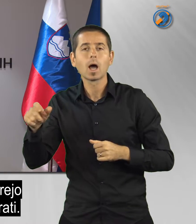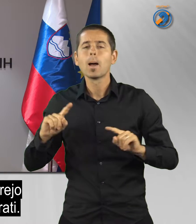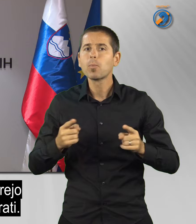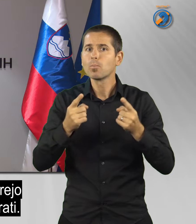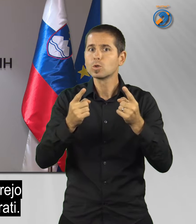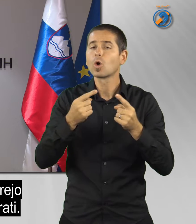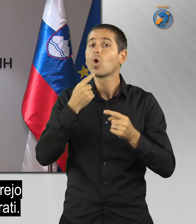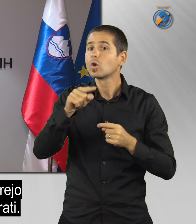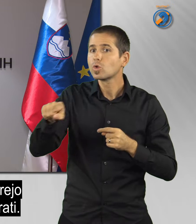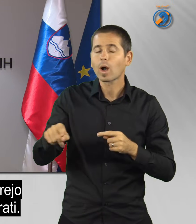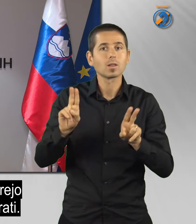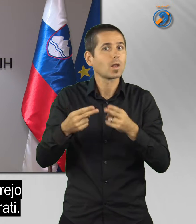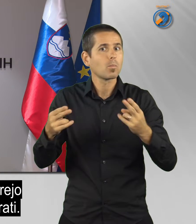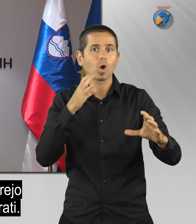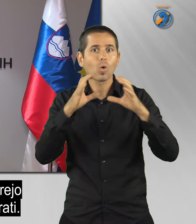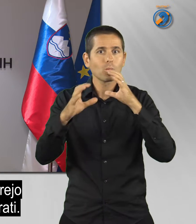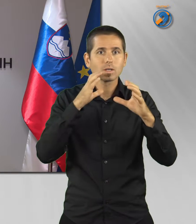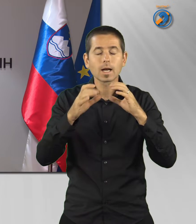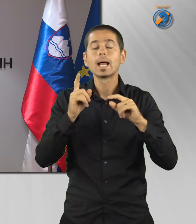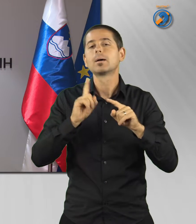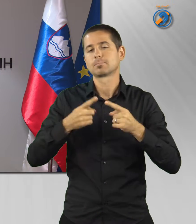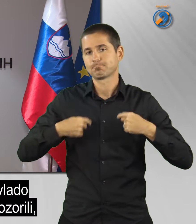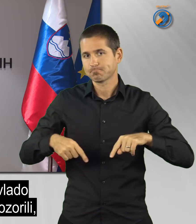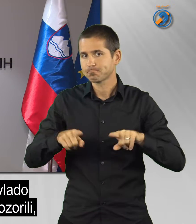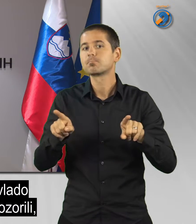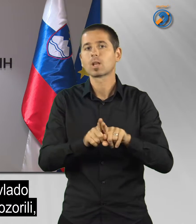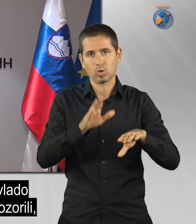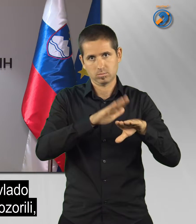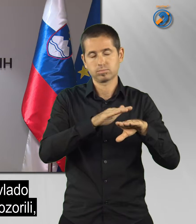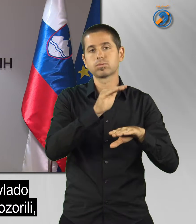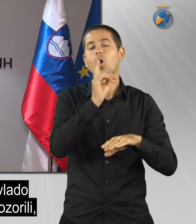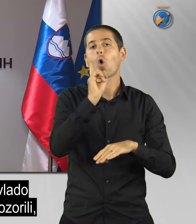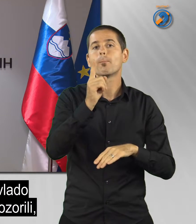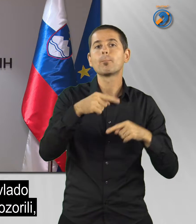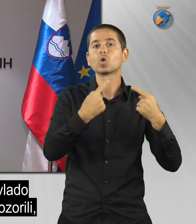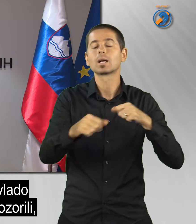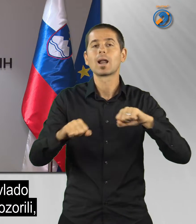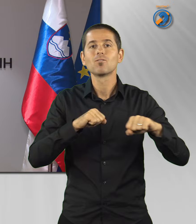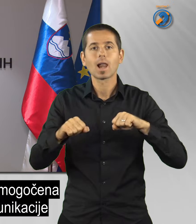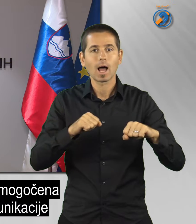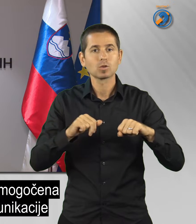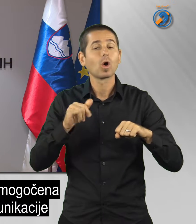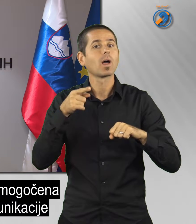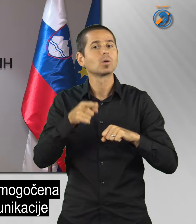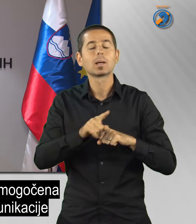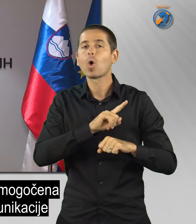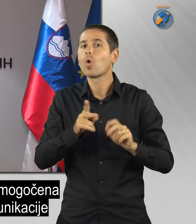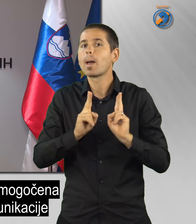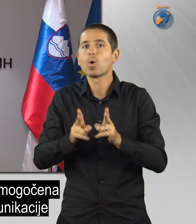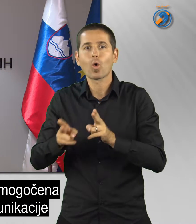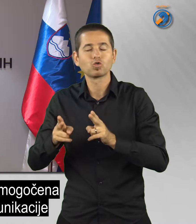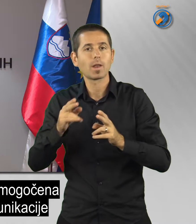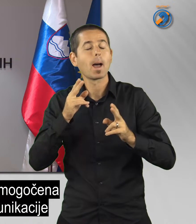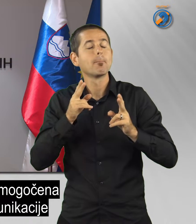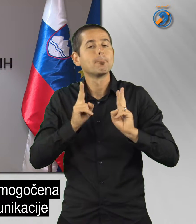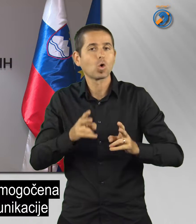pobudnikov, da ne morejo komunicirati. In zato smo takoj vlado opozorili, da je s tem